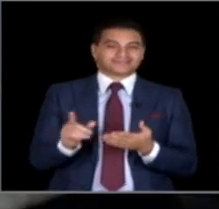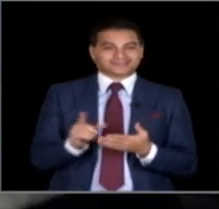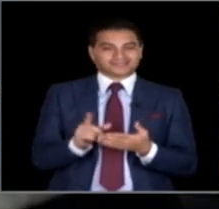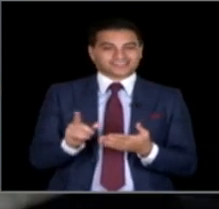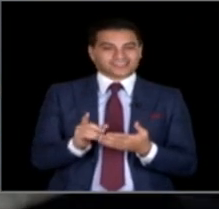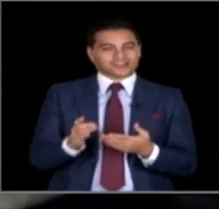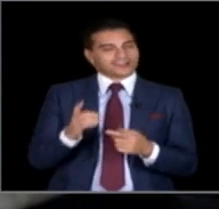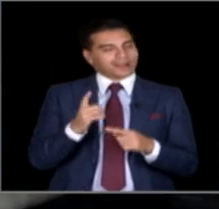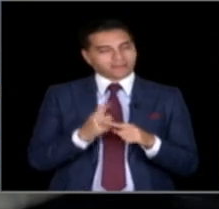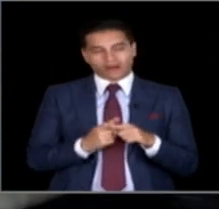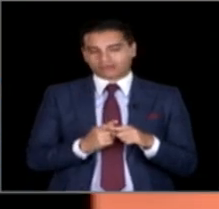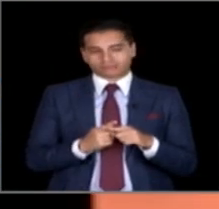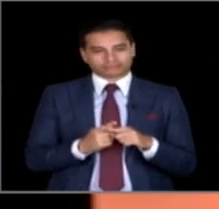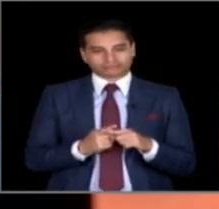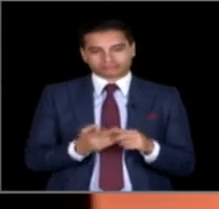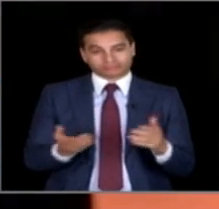إجابة خاطئة.